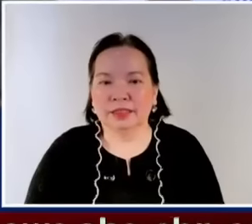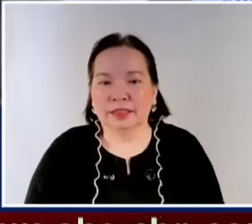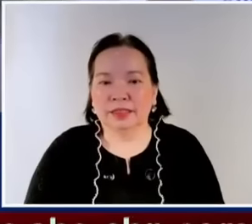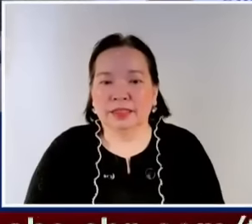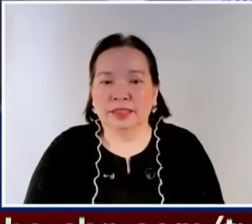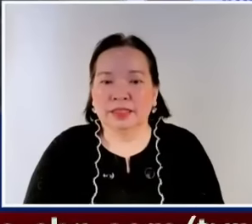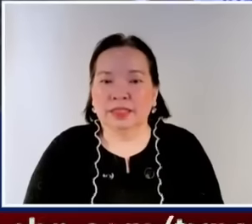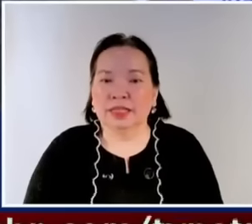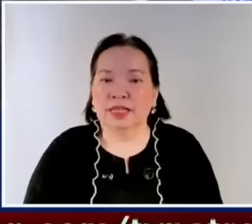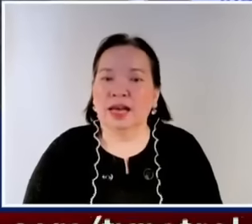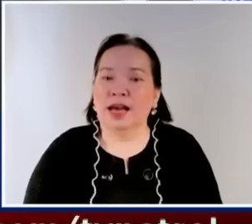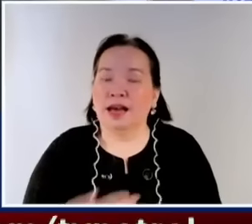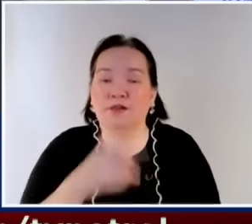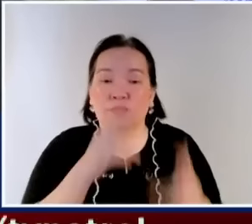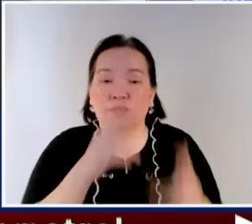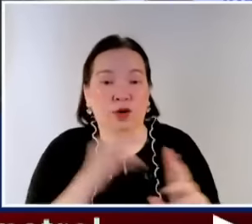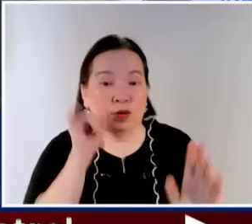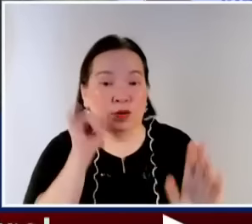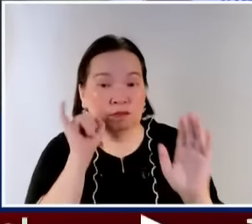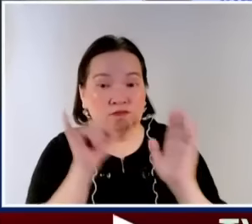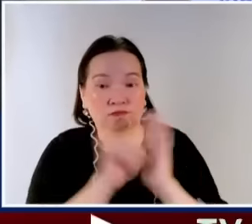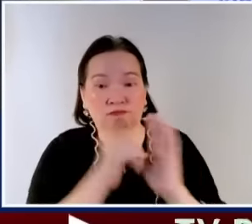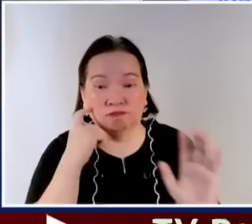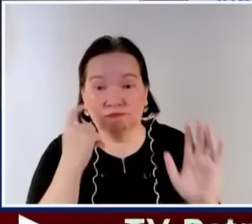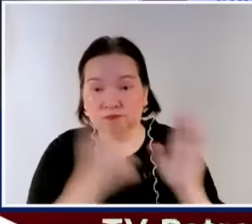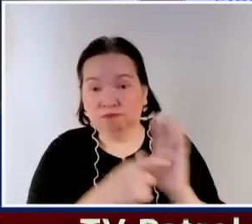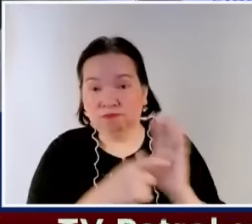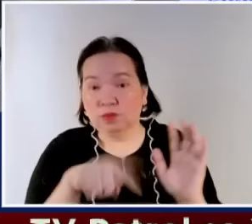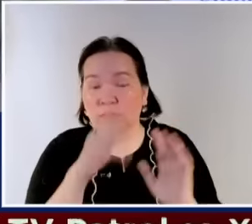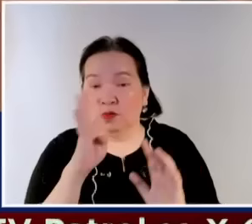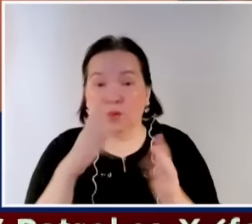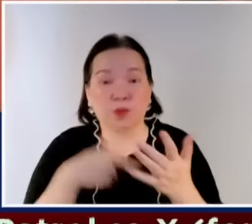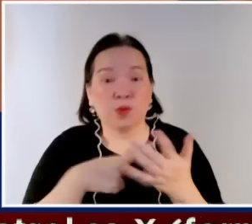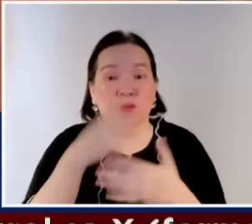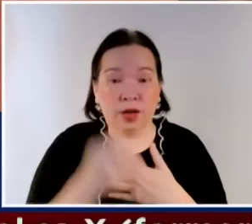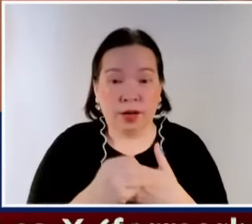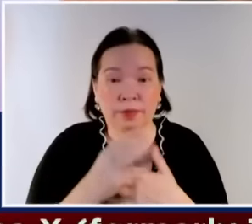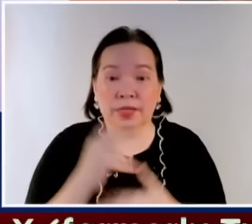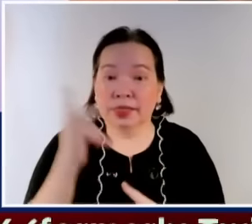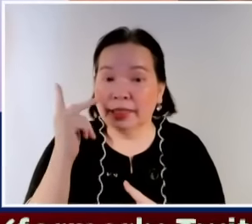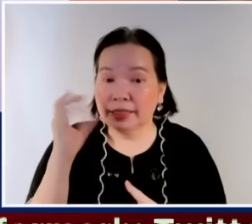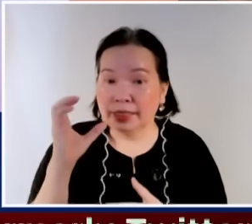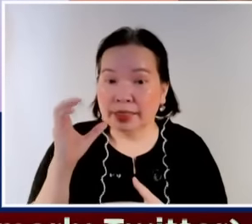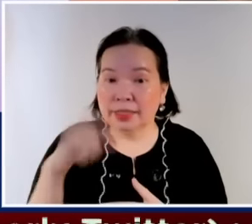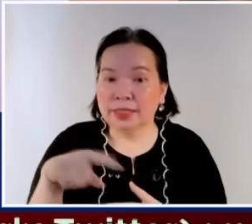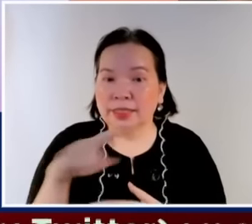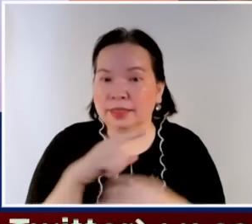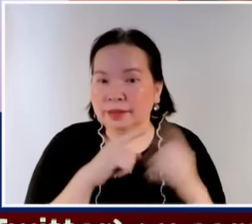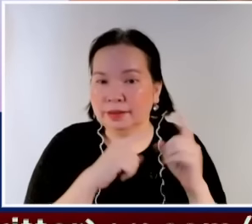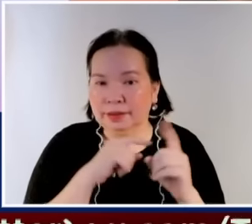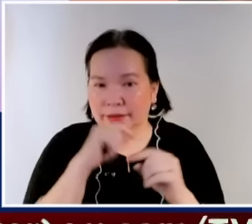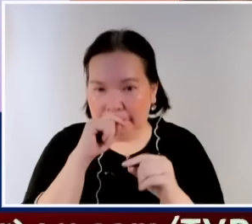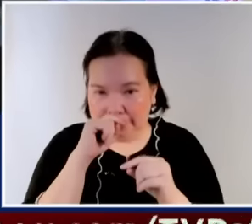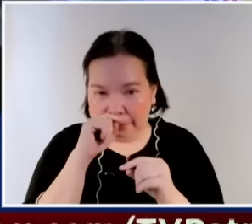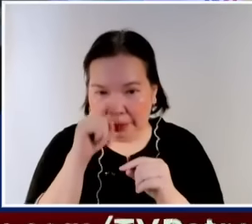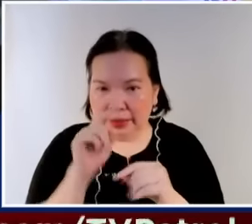Tumanggap ng mga parangal ang apat na programa ng ABS-CBN at Knowledge Channel sa Sine Bata Video Competition ng Anak